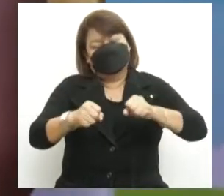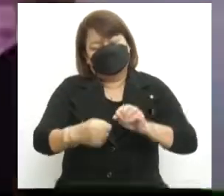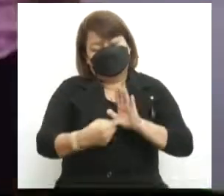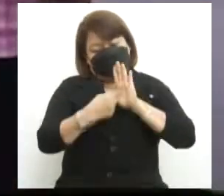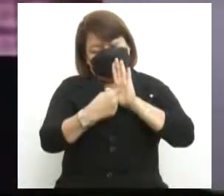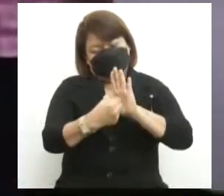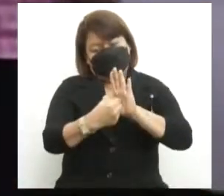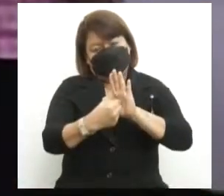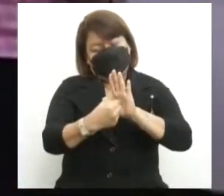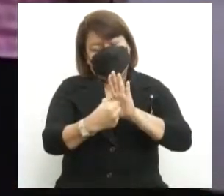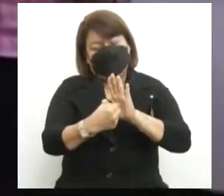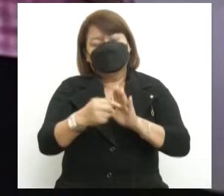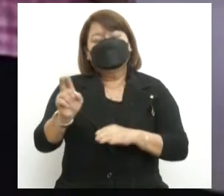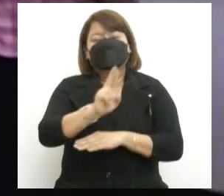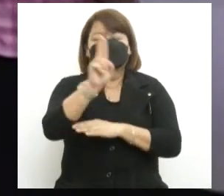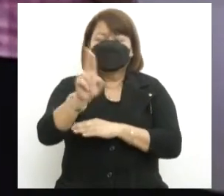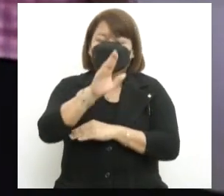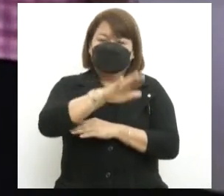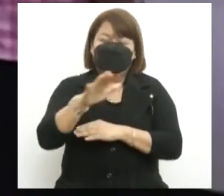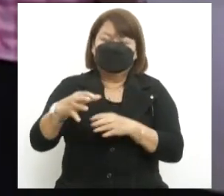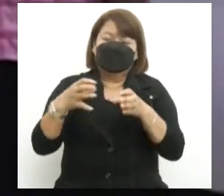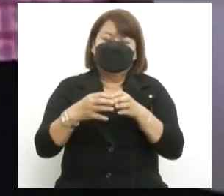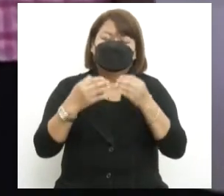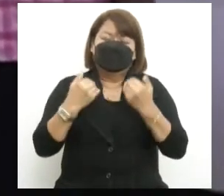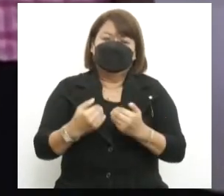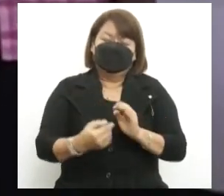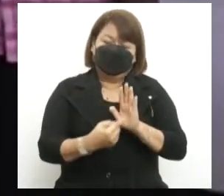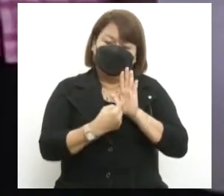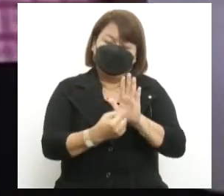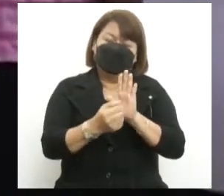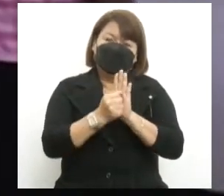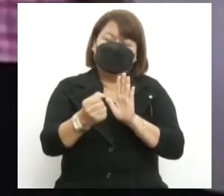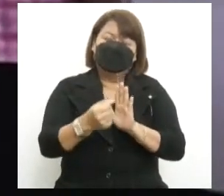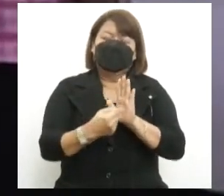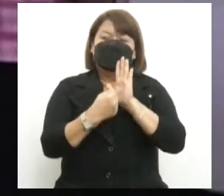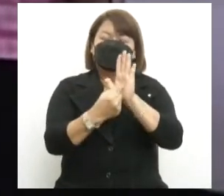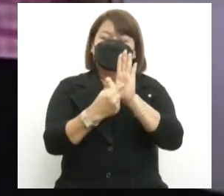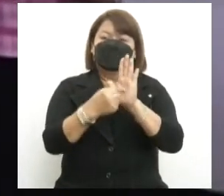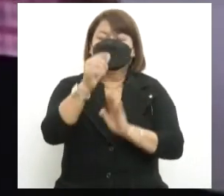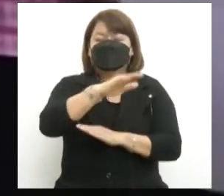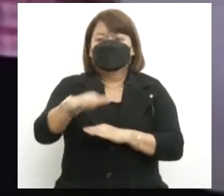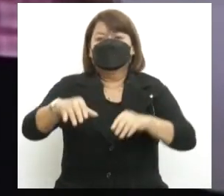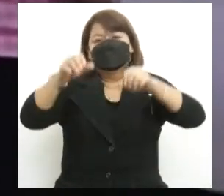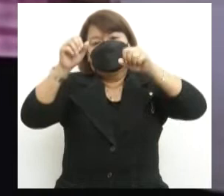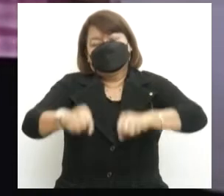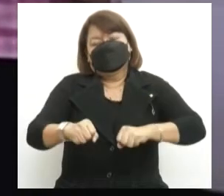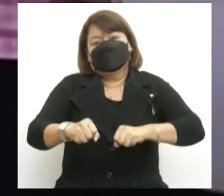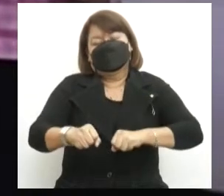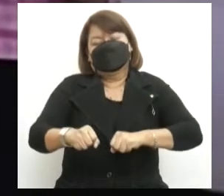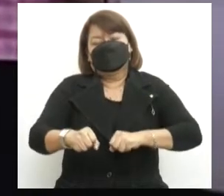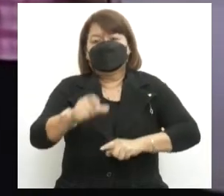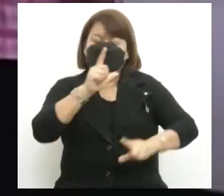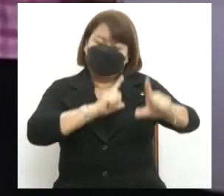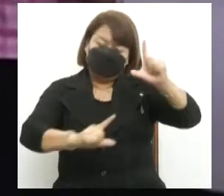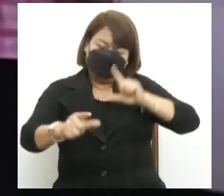าทเราก็จะใช้นักเรียนกลุ่มนี้แสดงออกในการนำเสนอนักเรียนก็จะสามารถแสดงบทบาทสมมุติ